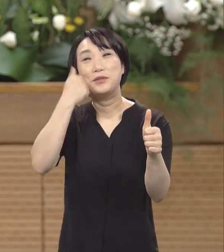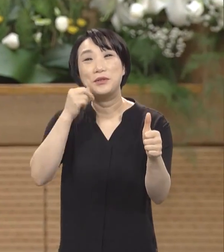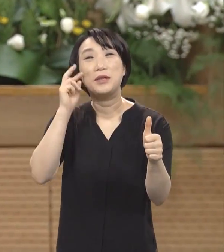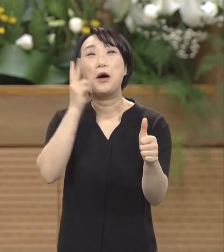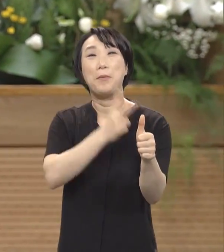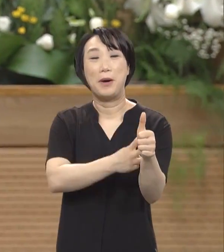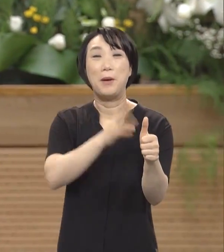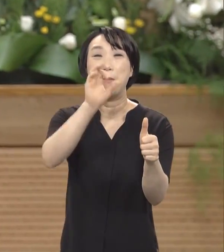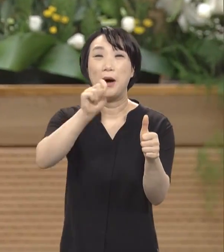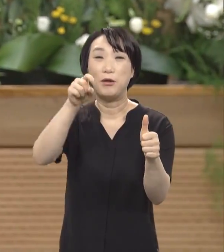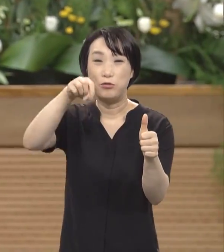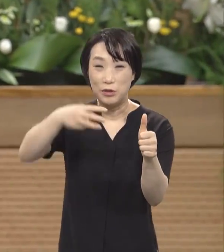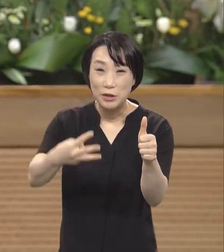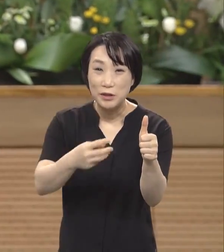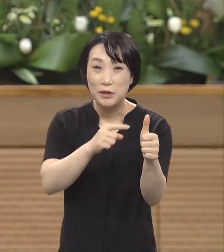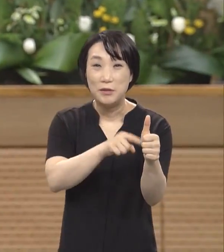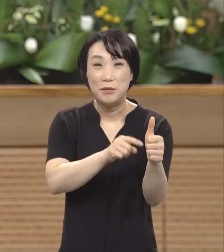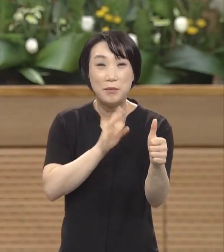하나님의 사정을